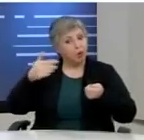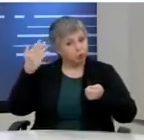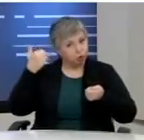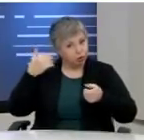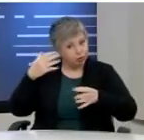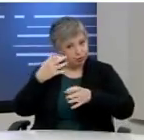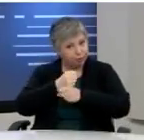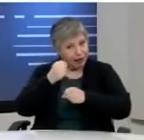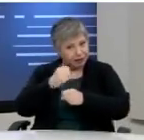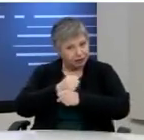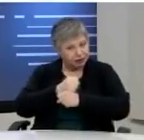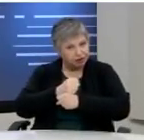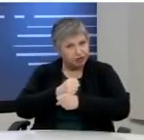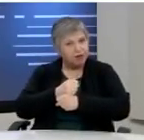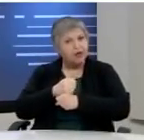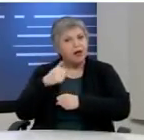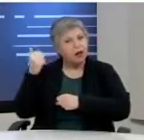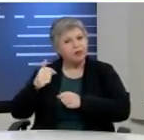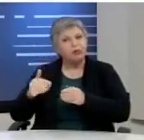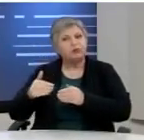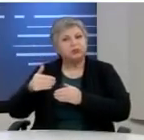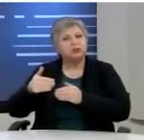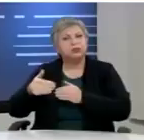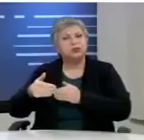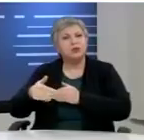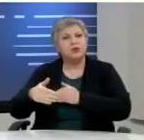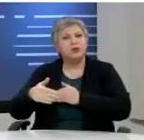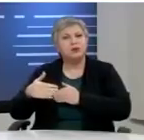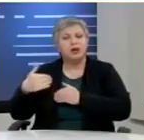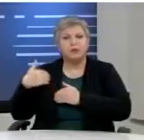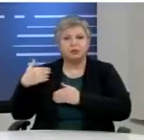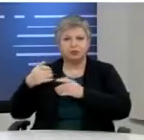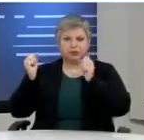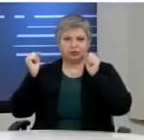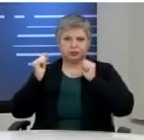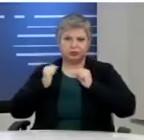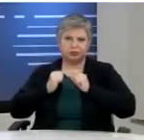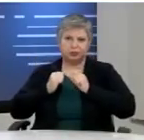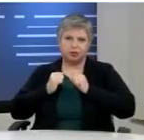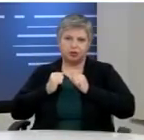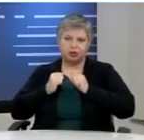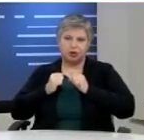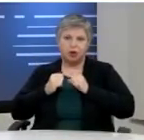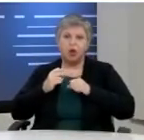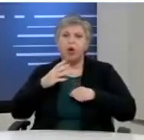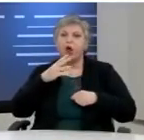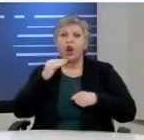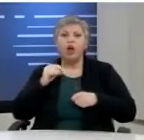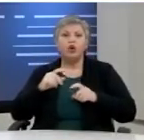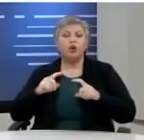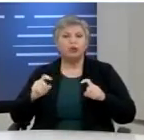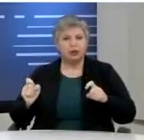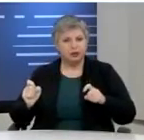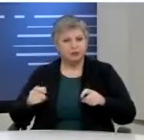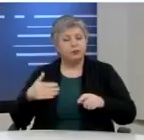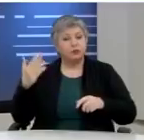πέτυχε, αλλά και από επόμενες, υπήρξε καταστροφικός. Διότι η ίδια η κυβέρνηση και